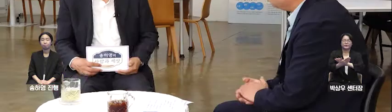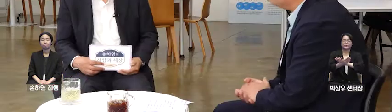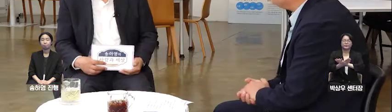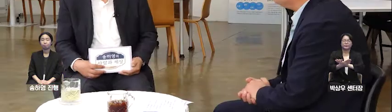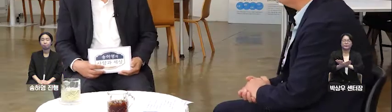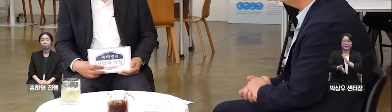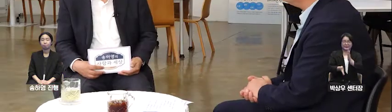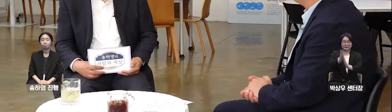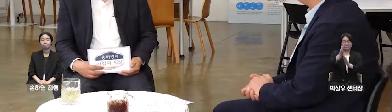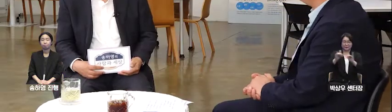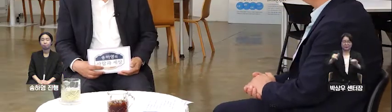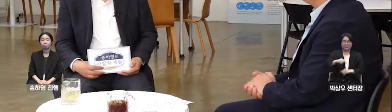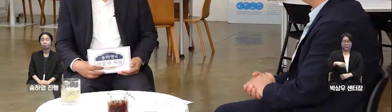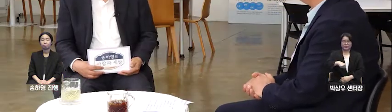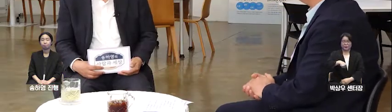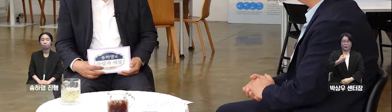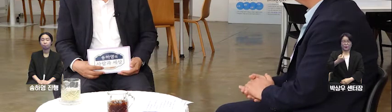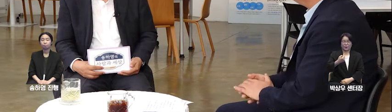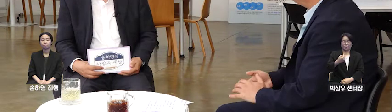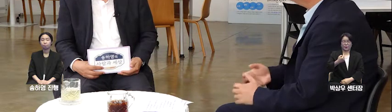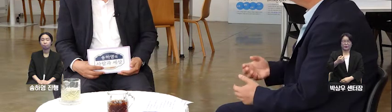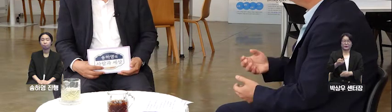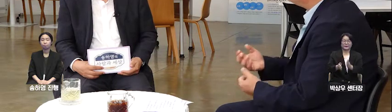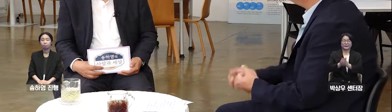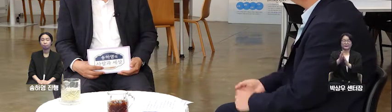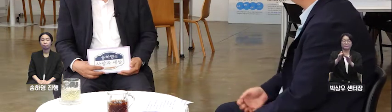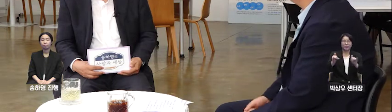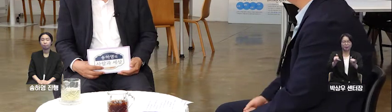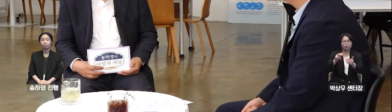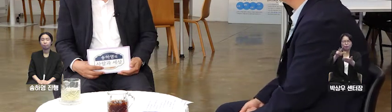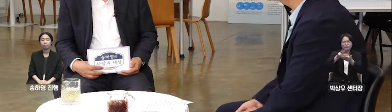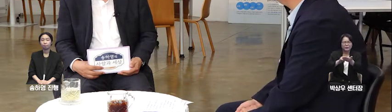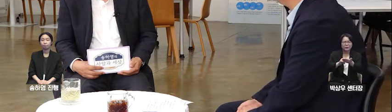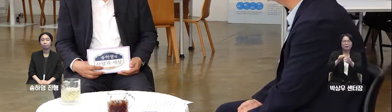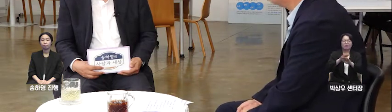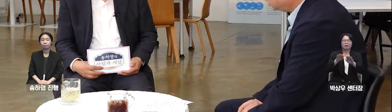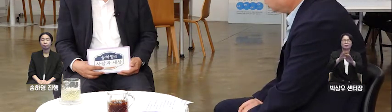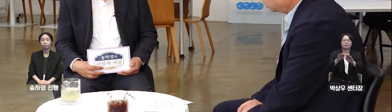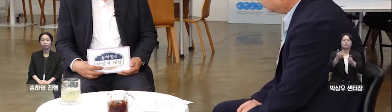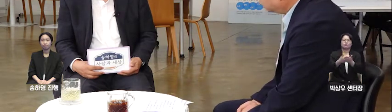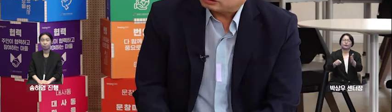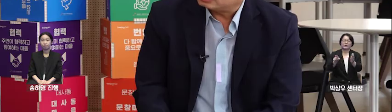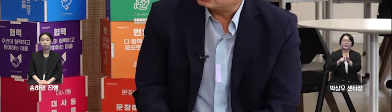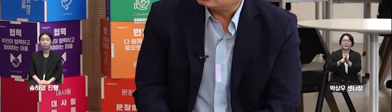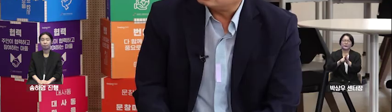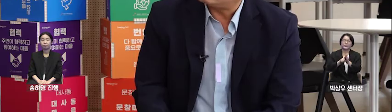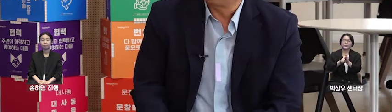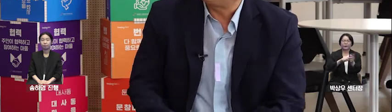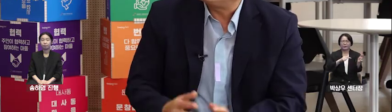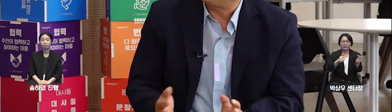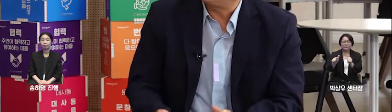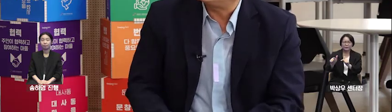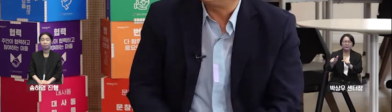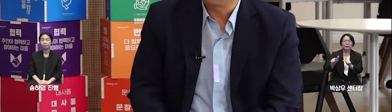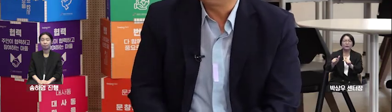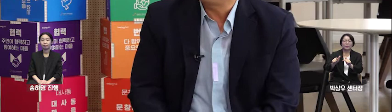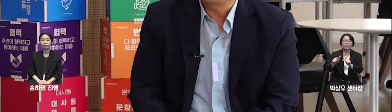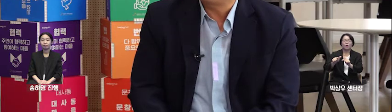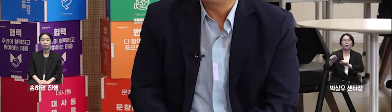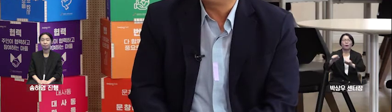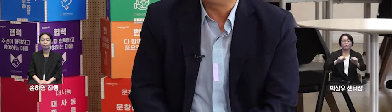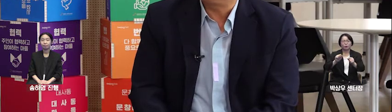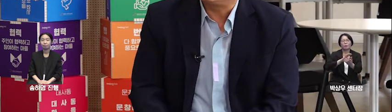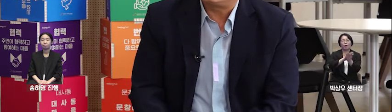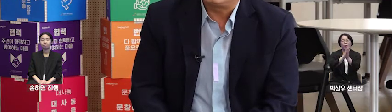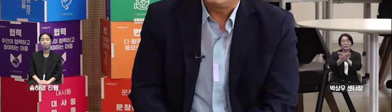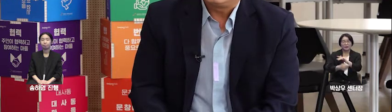아, 시민 스스로 시민이 문제를 해결하려고 하는 저러한 여러 변화가 있는